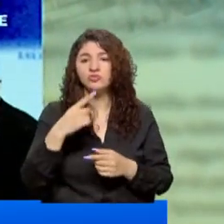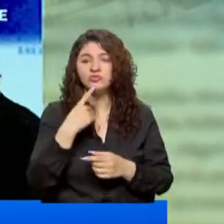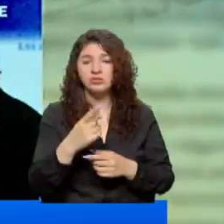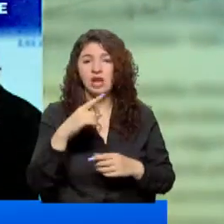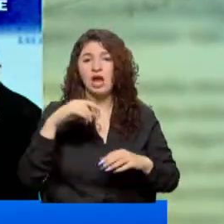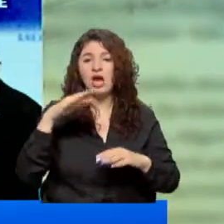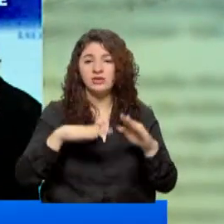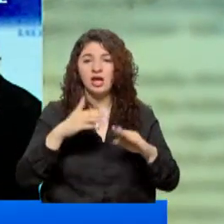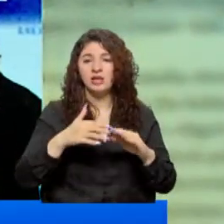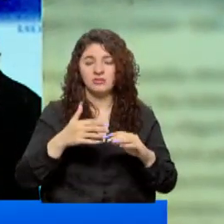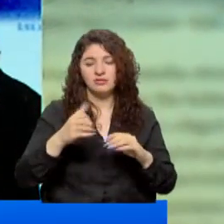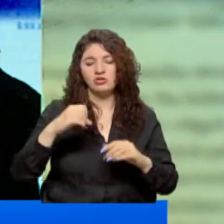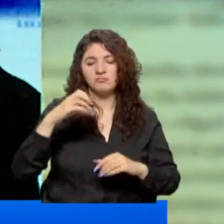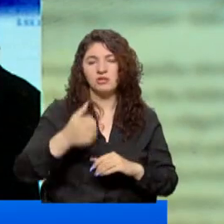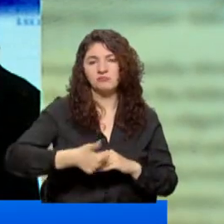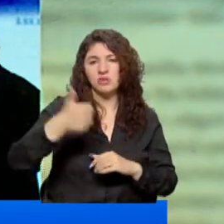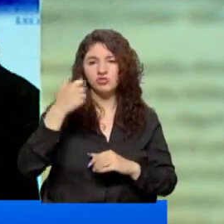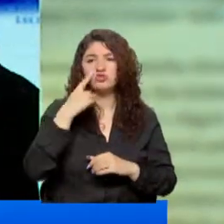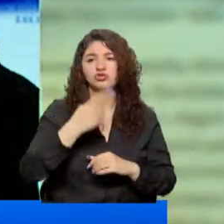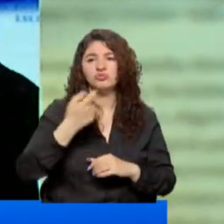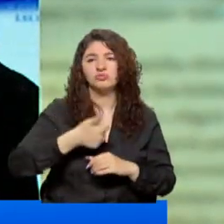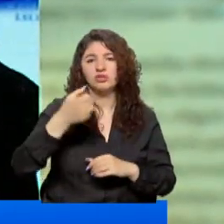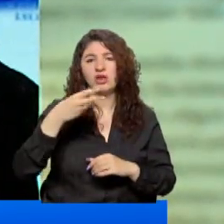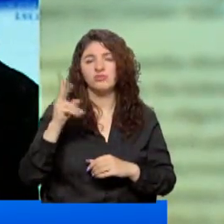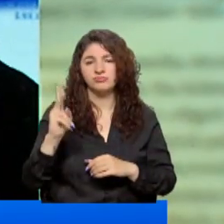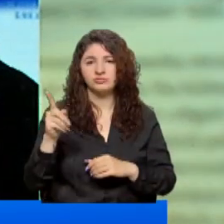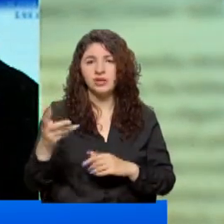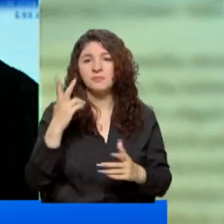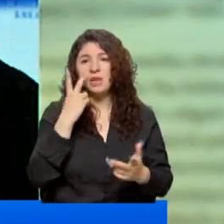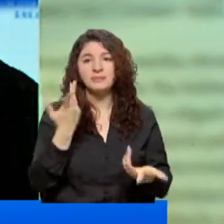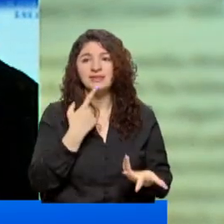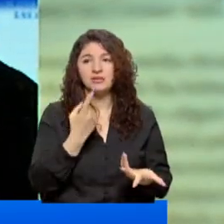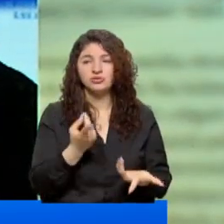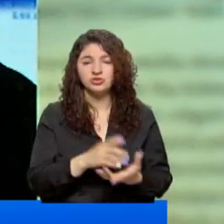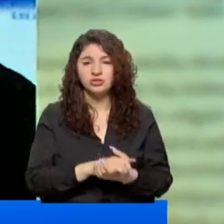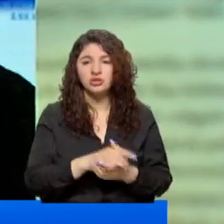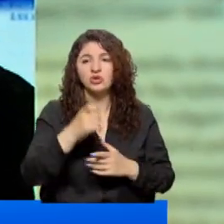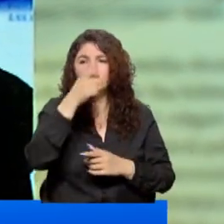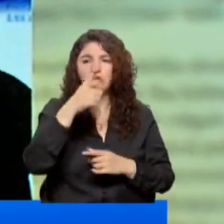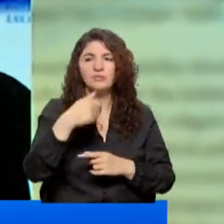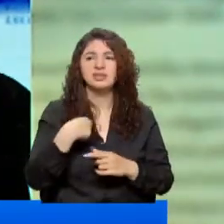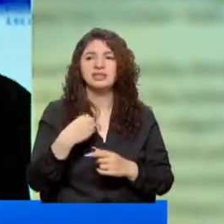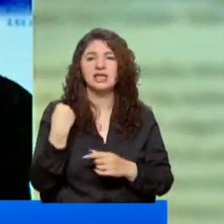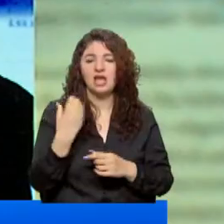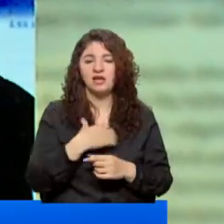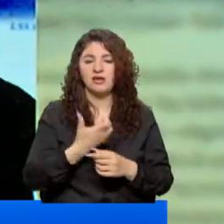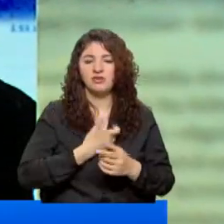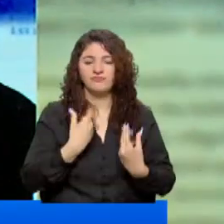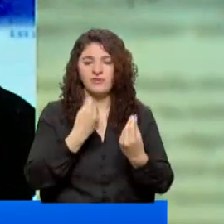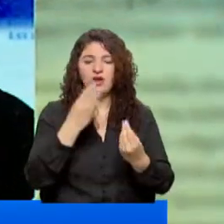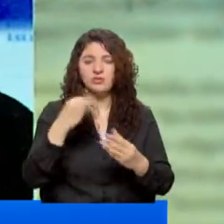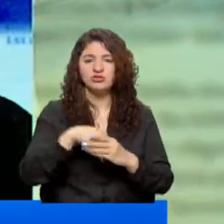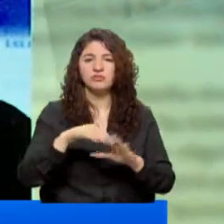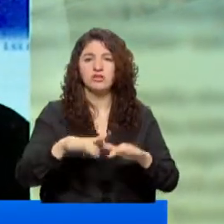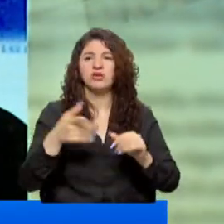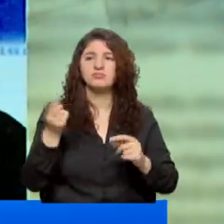Adalet ve Kalkınma Partisi lideri ve Cumhurbaşkanı Erdoğan ay Bakalım sayılardan neler söylemiş ülkemizi Yeni anayasaya kavuşturmak